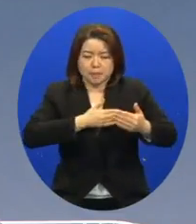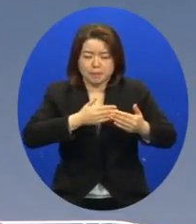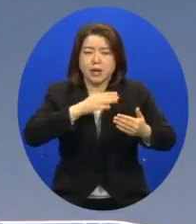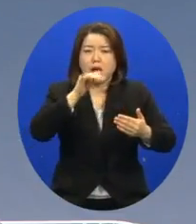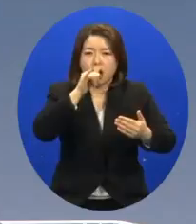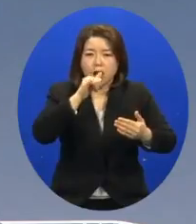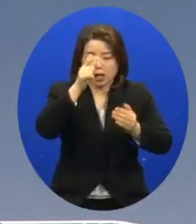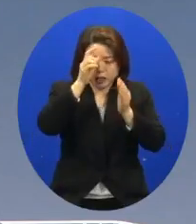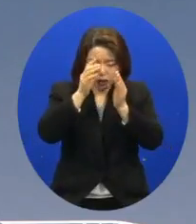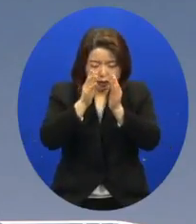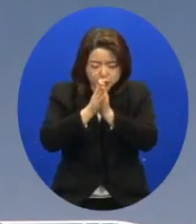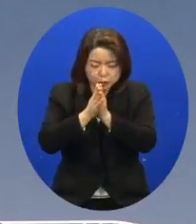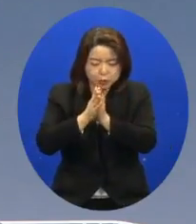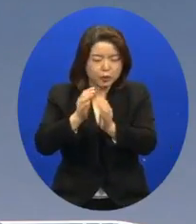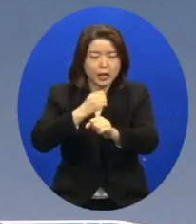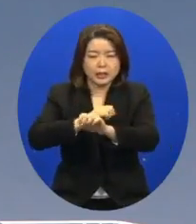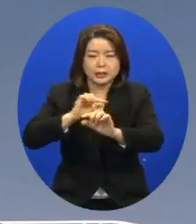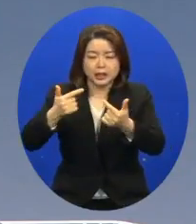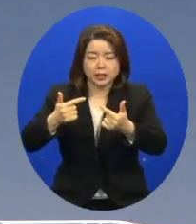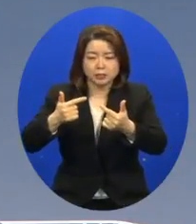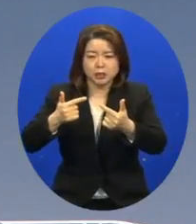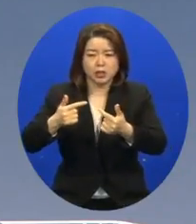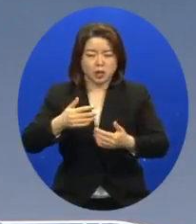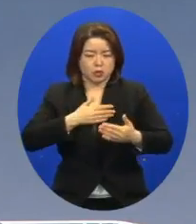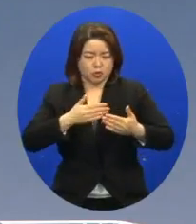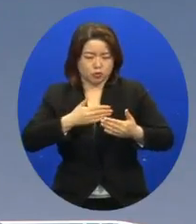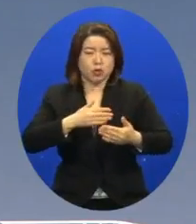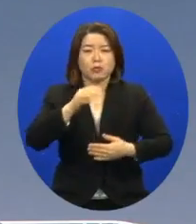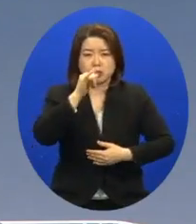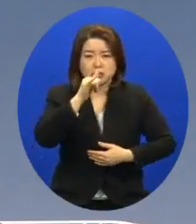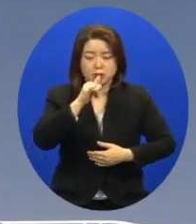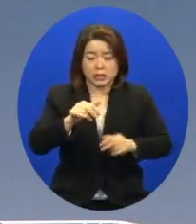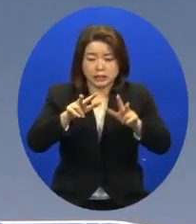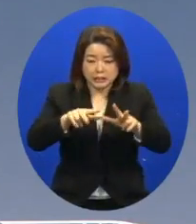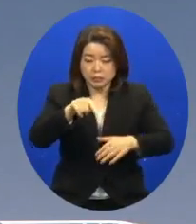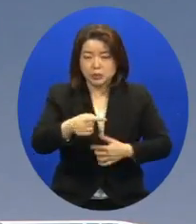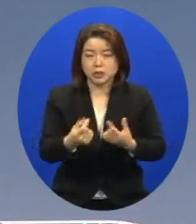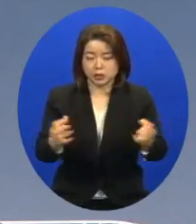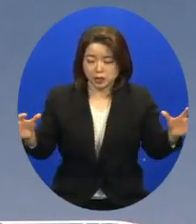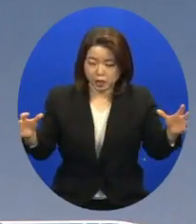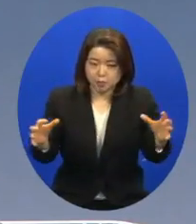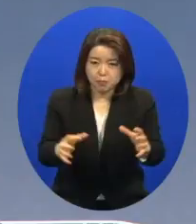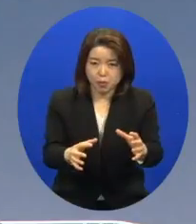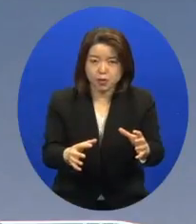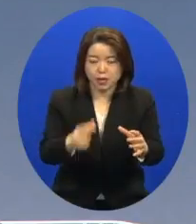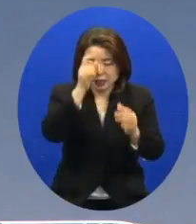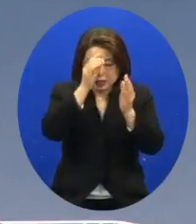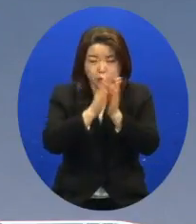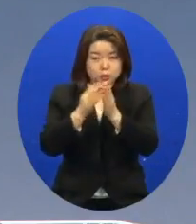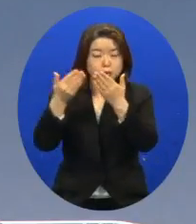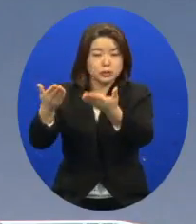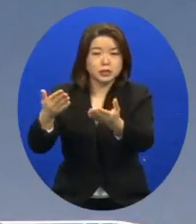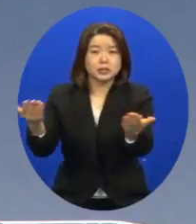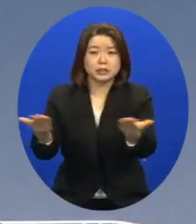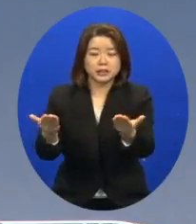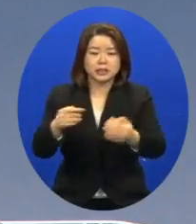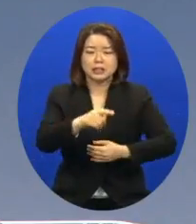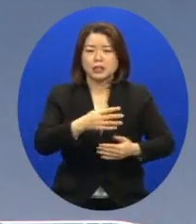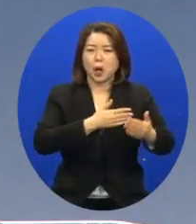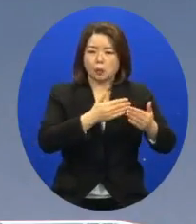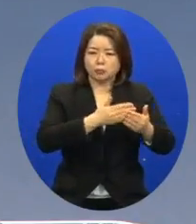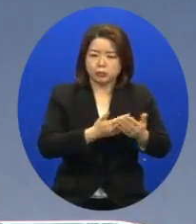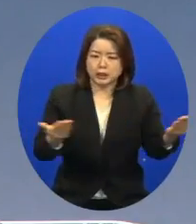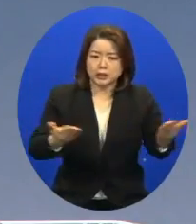기도하지 않으면 안 되는 두려움이 있습니다 지금 이렇게 모여 기도하는 것은 그런 불안한 일이 실제 가 되지